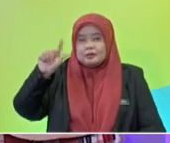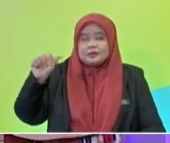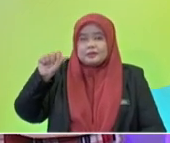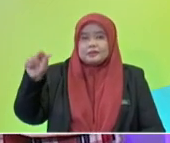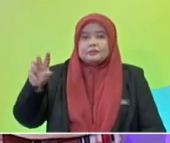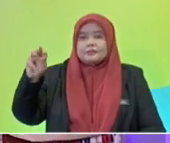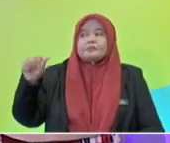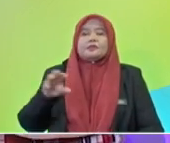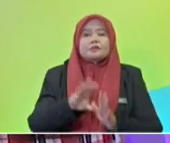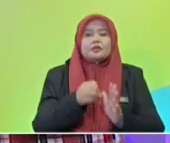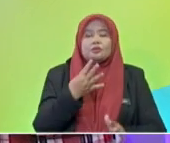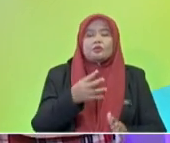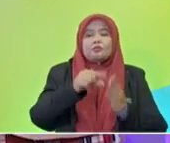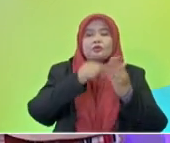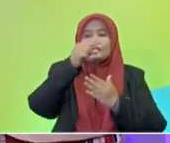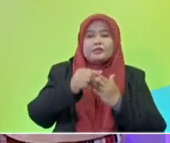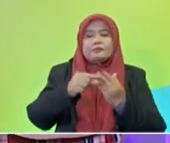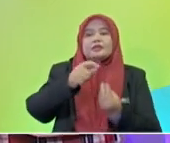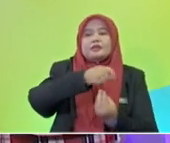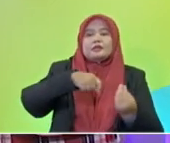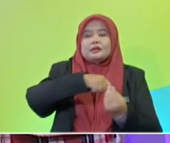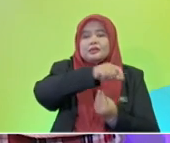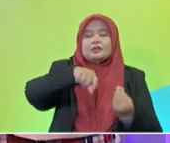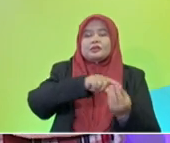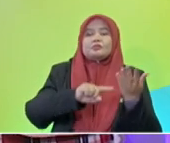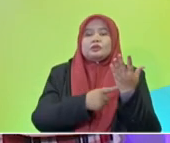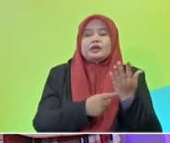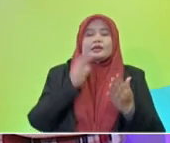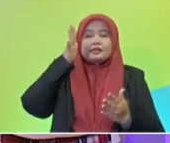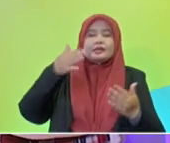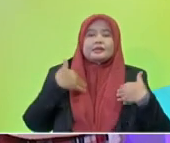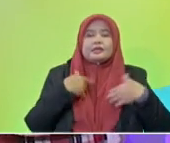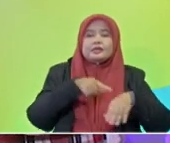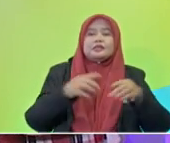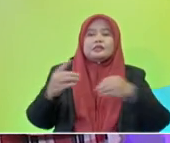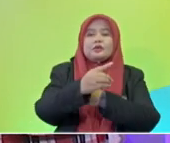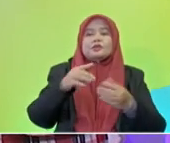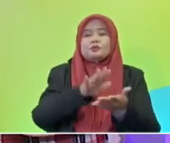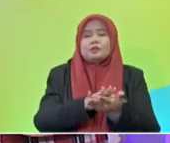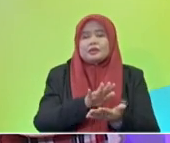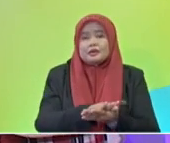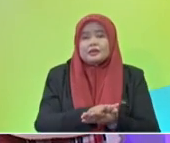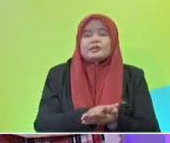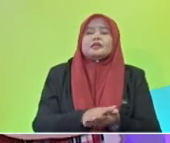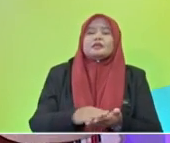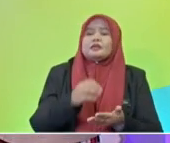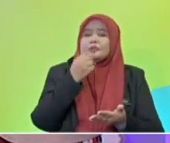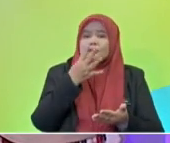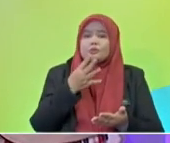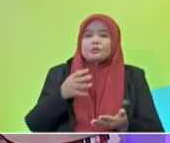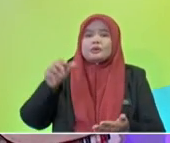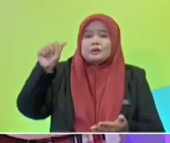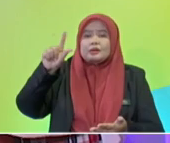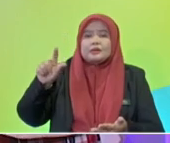bahawa program kitar semula akan diadakan di dewan sekolah Ha Tadi kita juga boleh Bagi tahu Azman